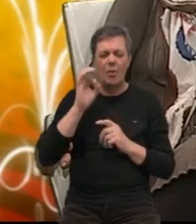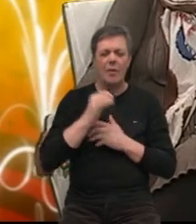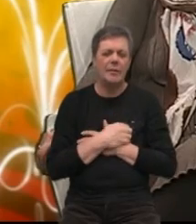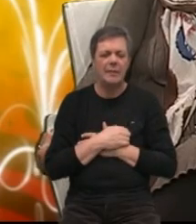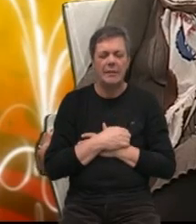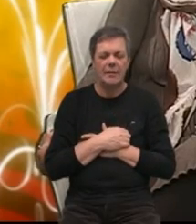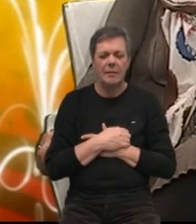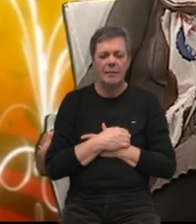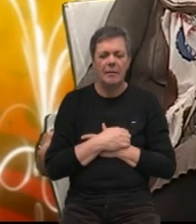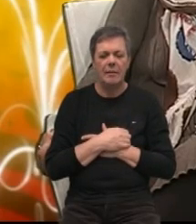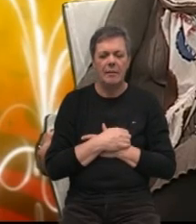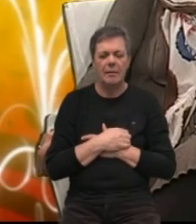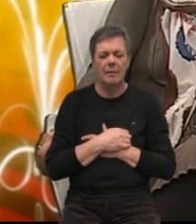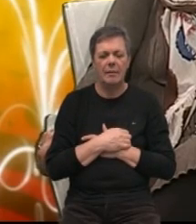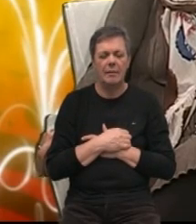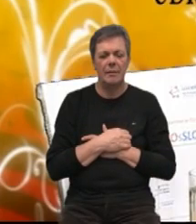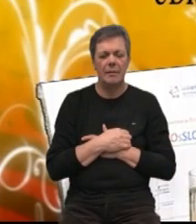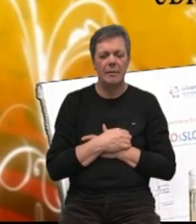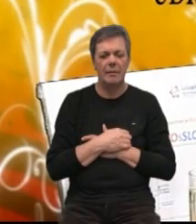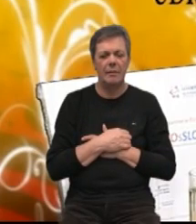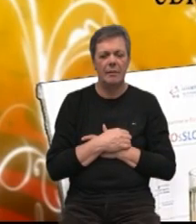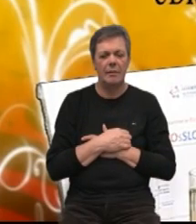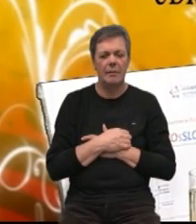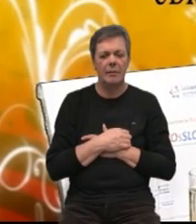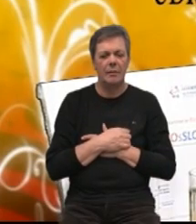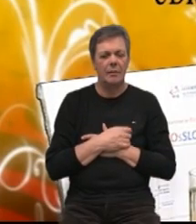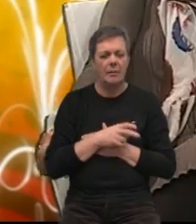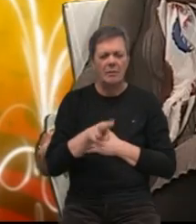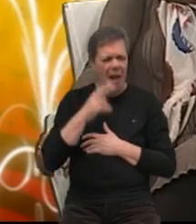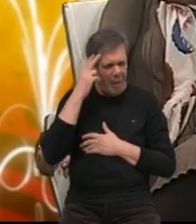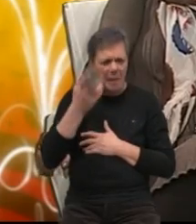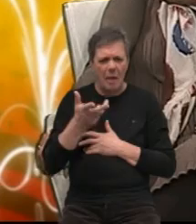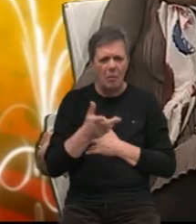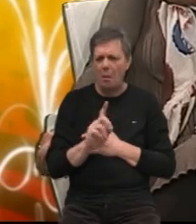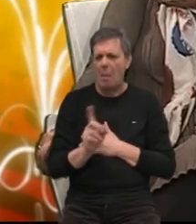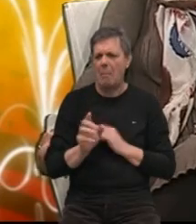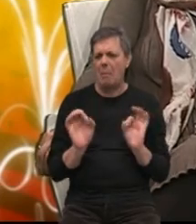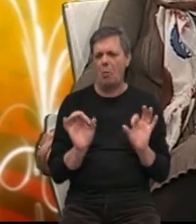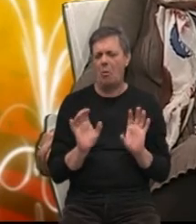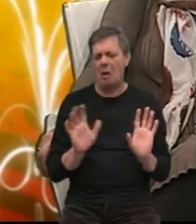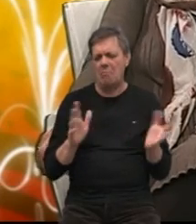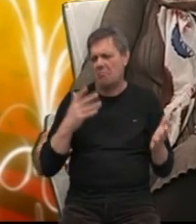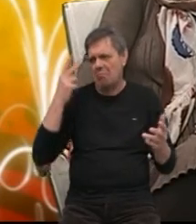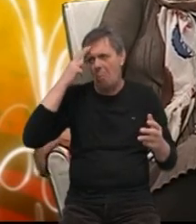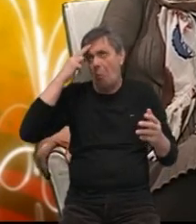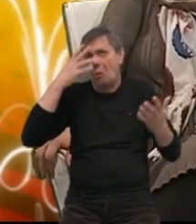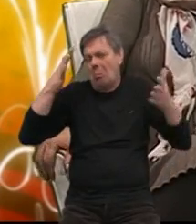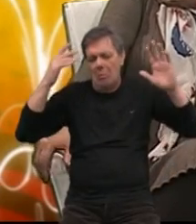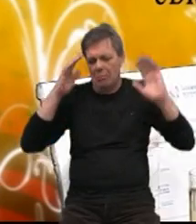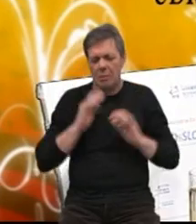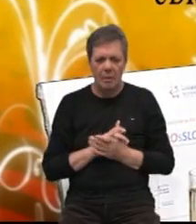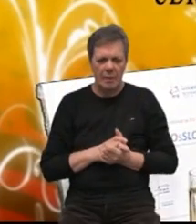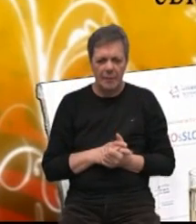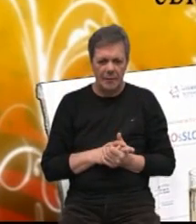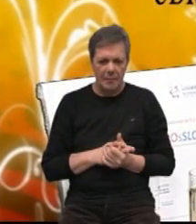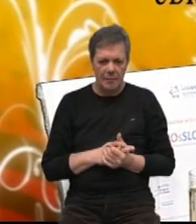Lacko? Poznato mi je taj Lacko. Imate li nekoga u poglavarstvu? Ne, na svu sreću. Da, nema veze. Da imate, možda